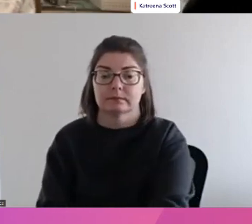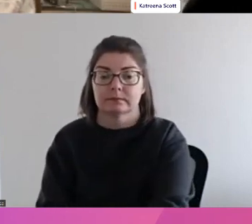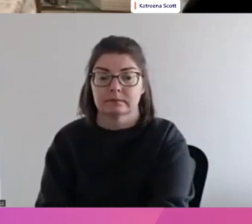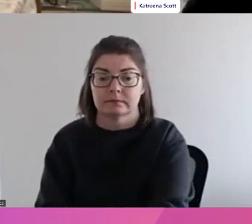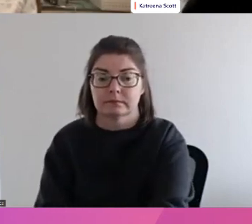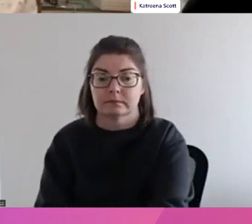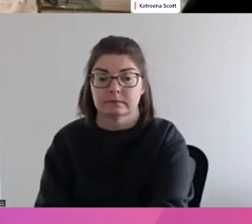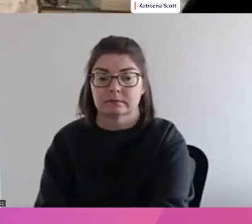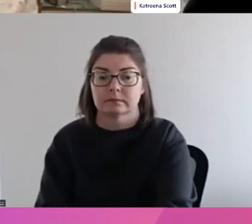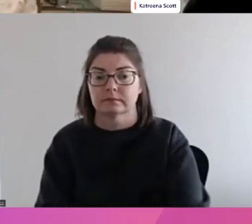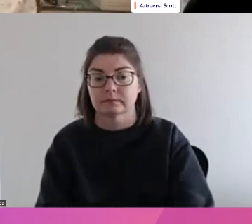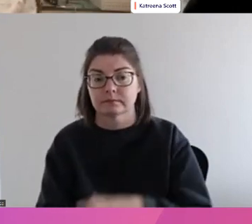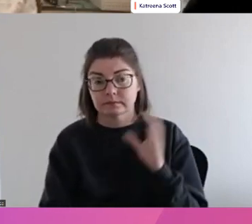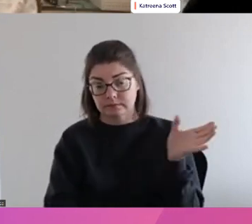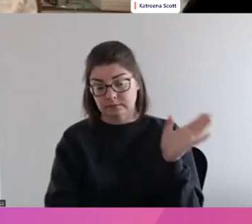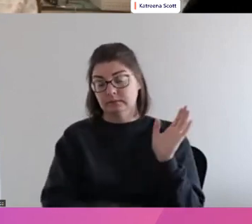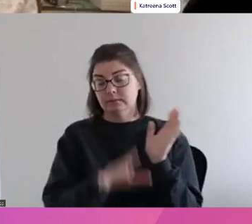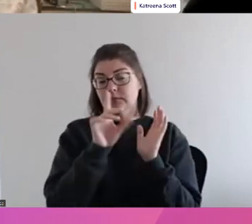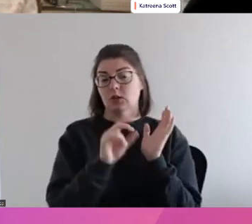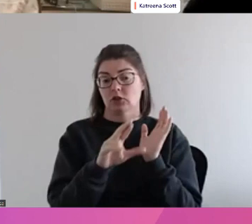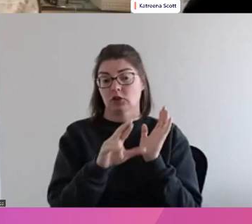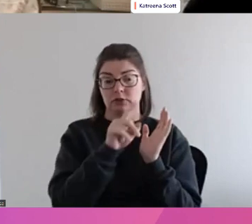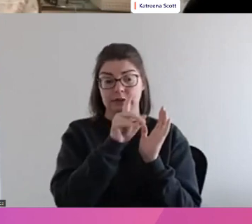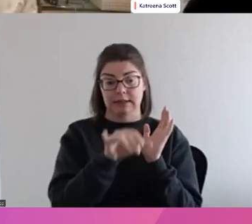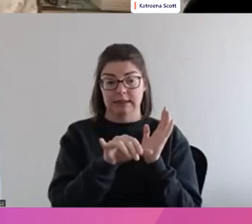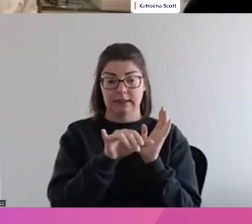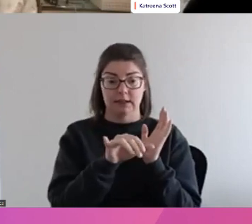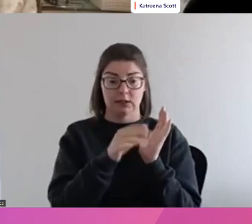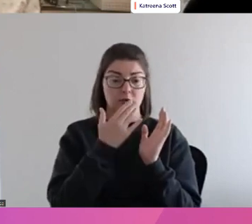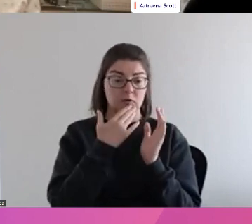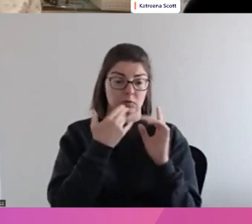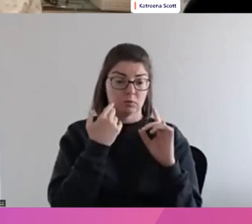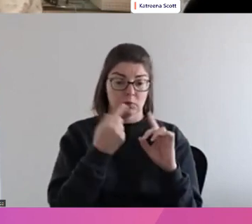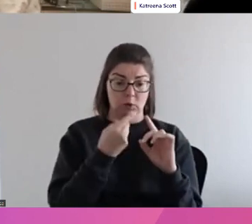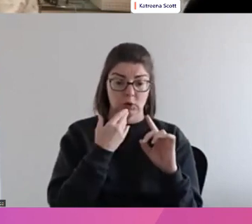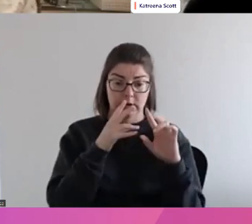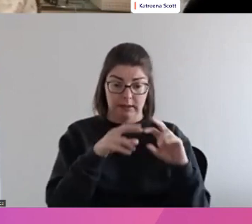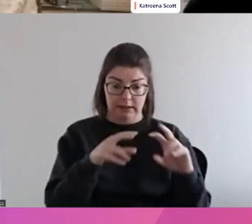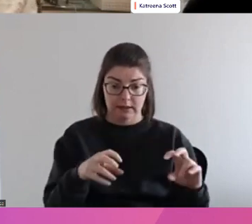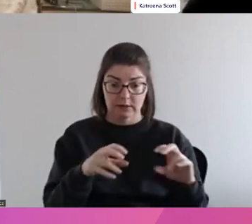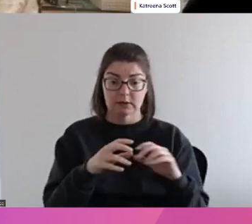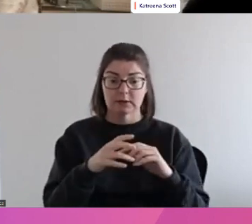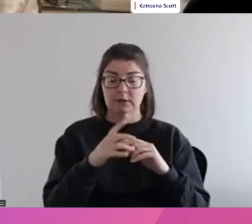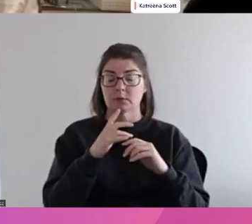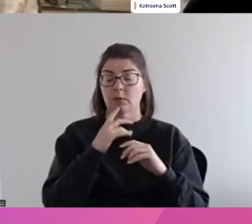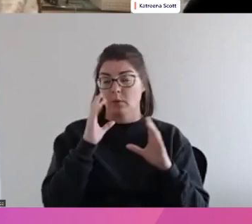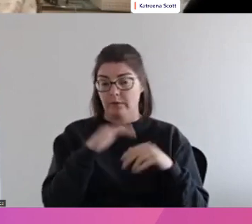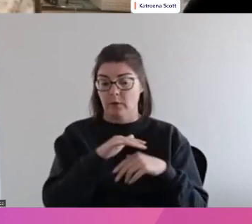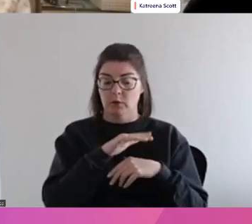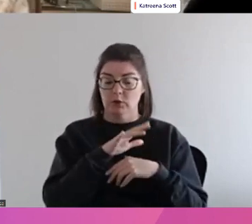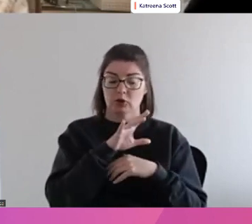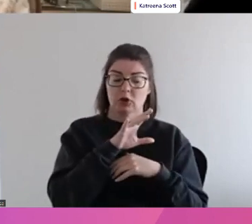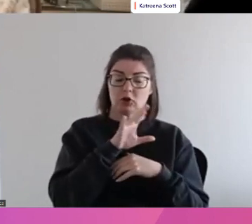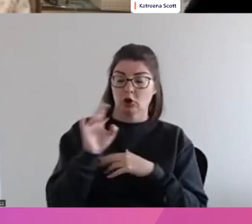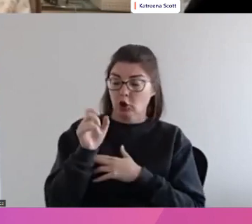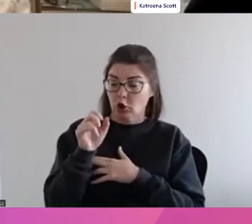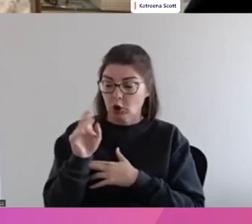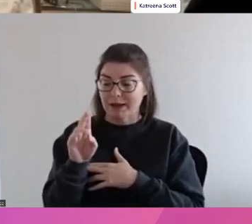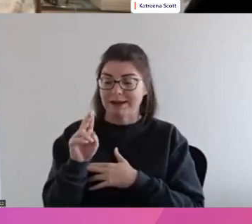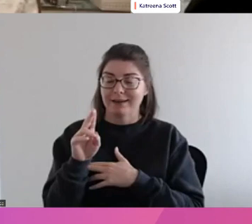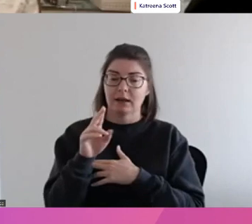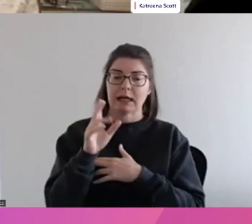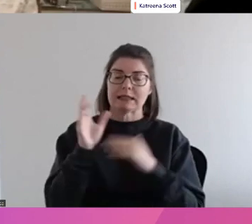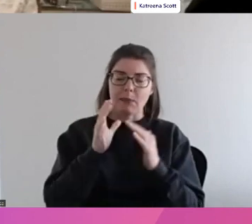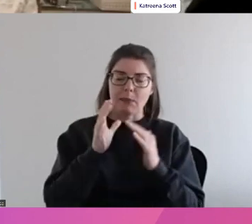services d'intervention. Oui, nous avons fait une analyse étudiant justement